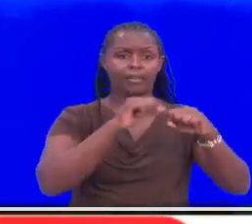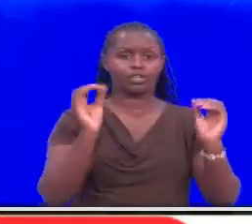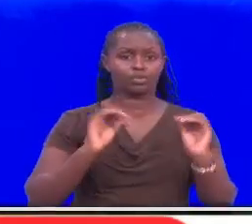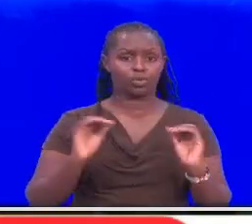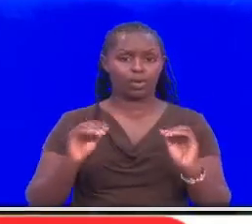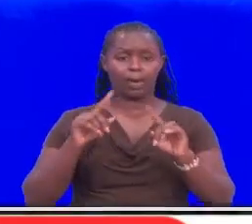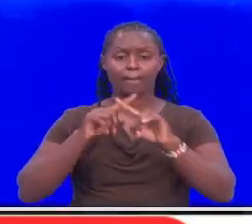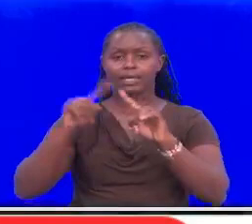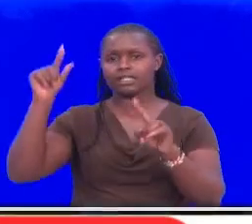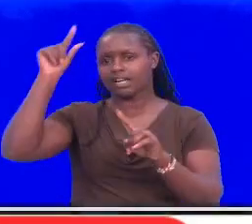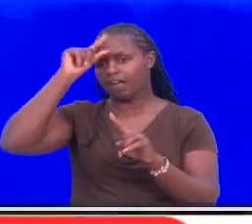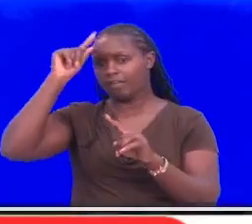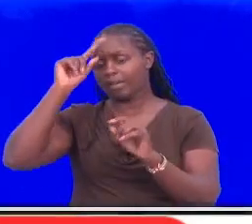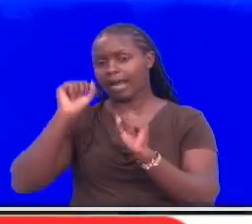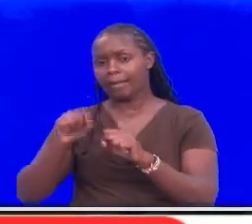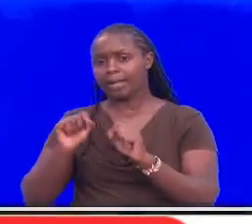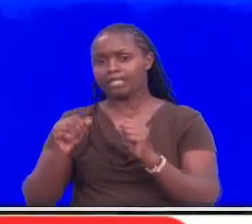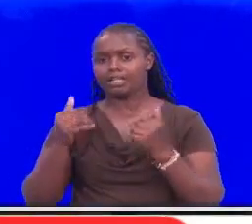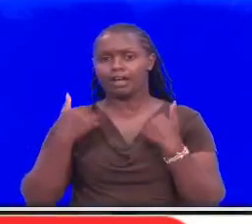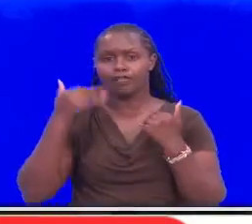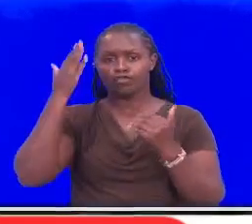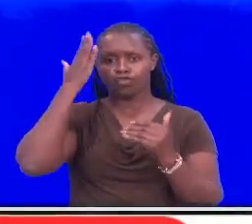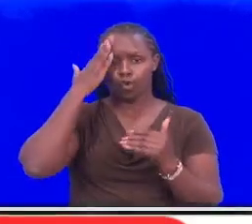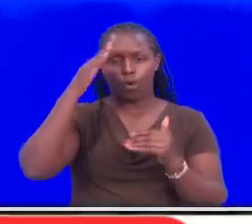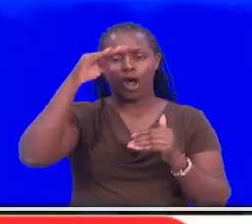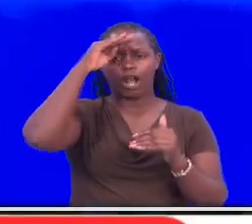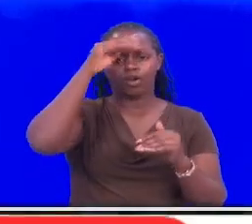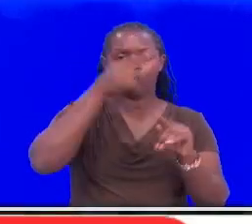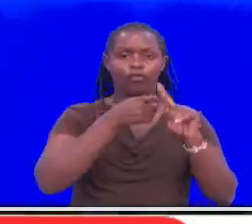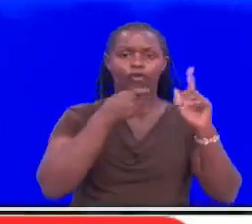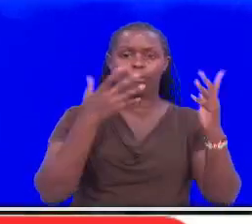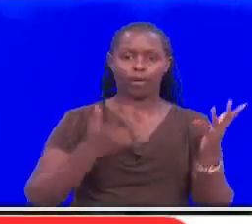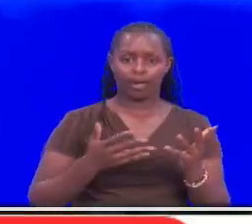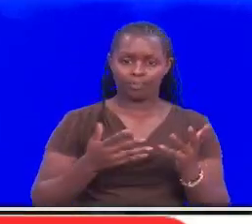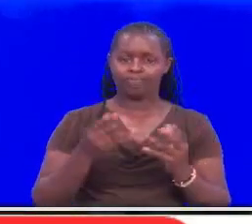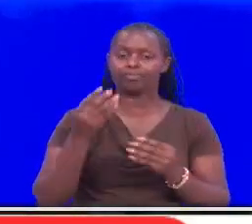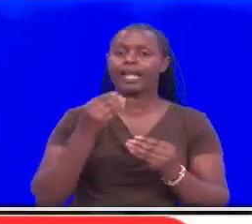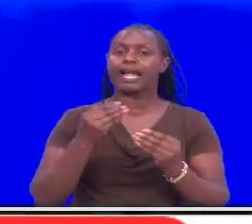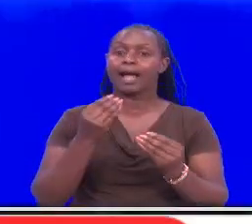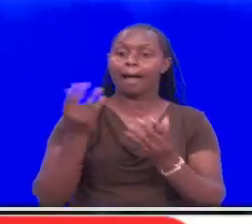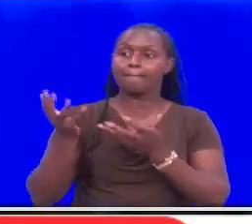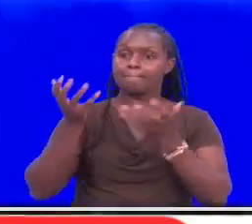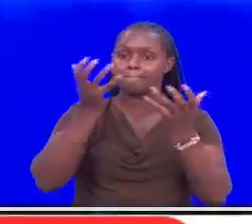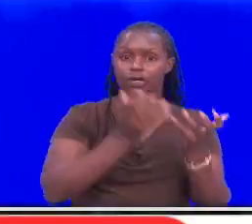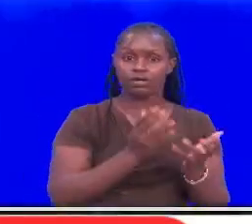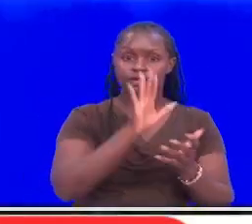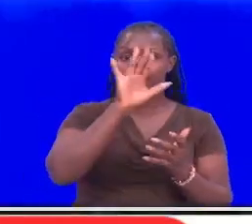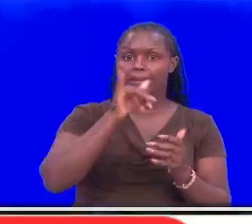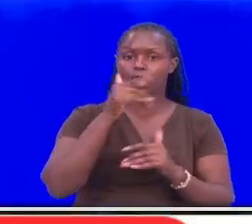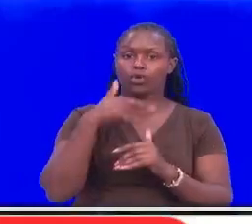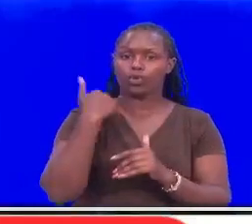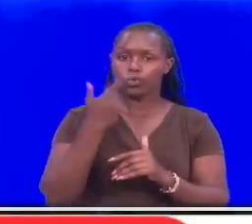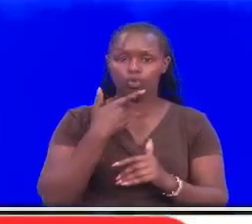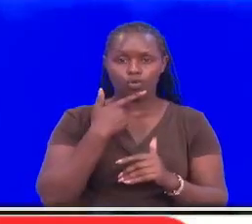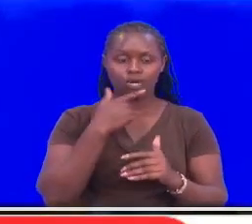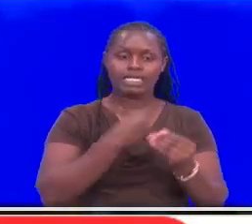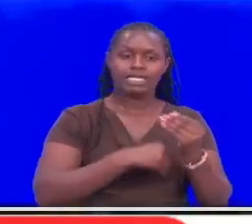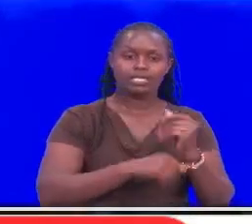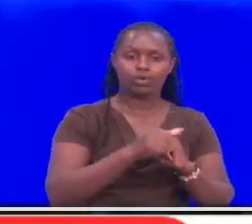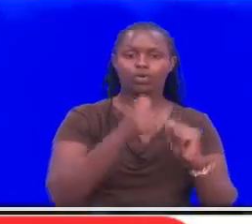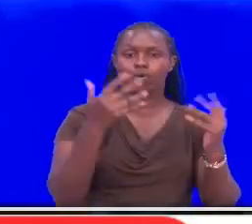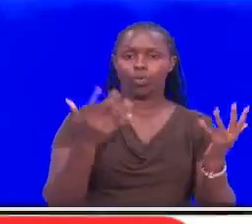ina uwezo wa kujua pombe hii inatoka wapi, ni nani mwenye kuileta, na ina land wapi, ni nani